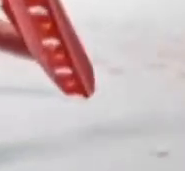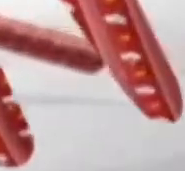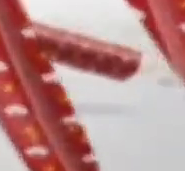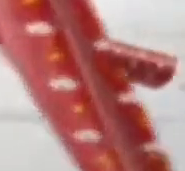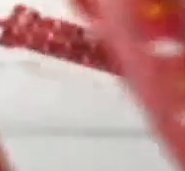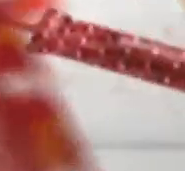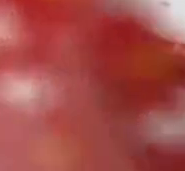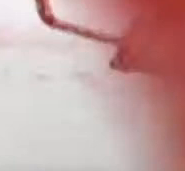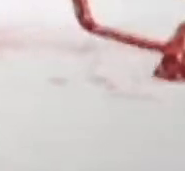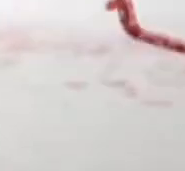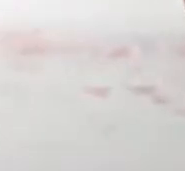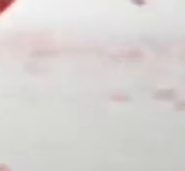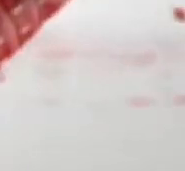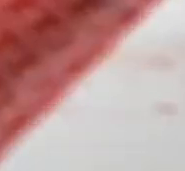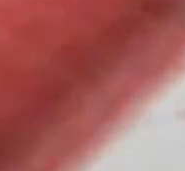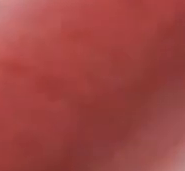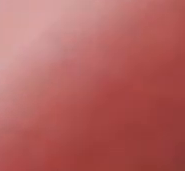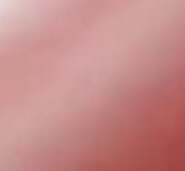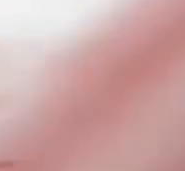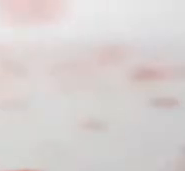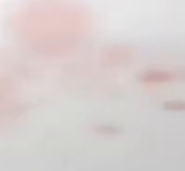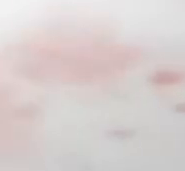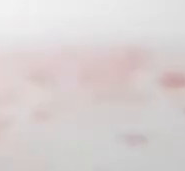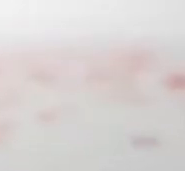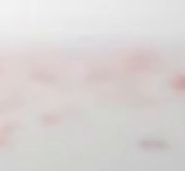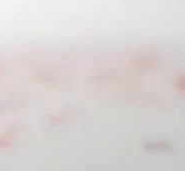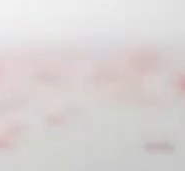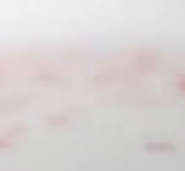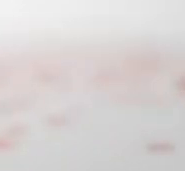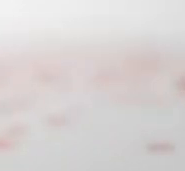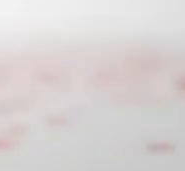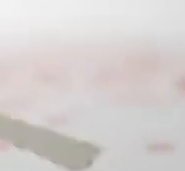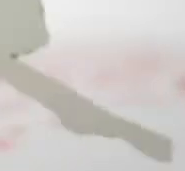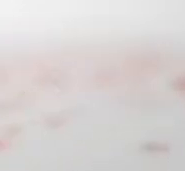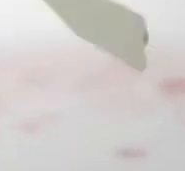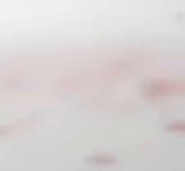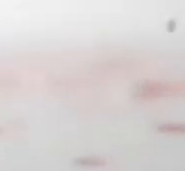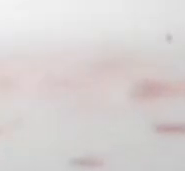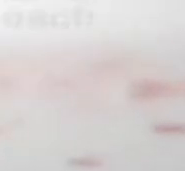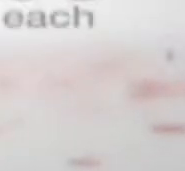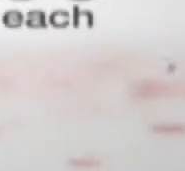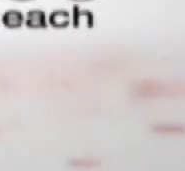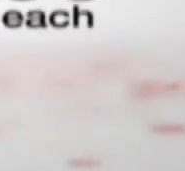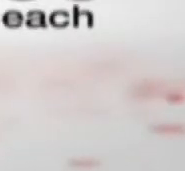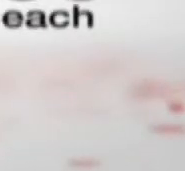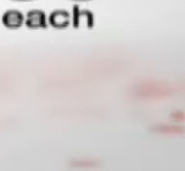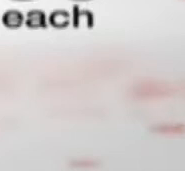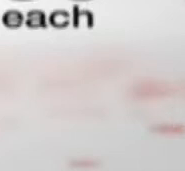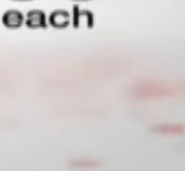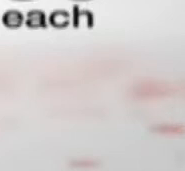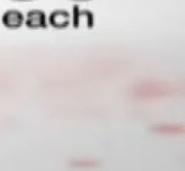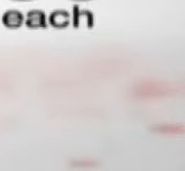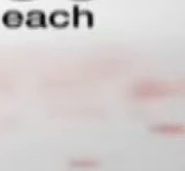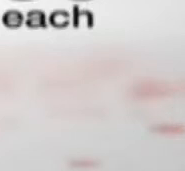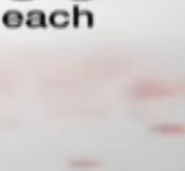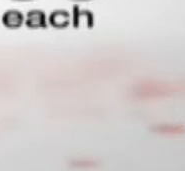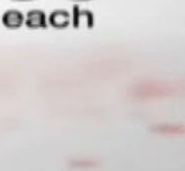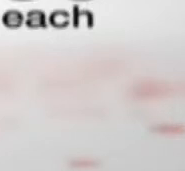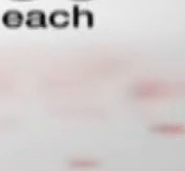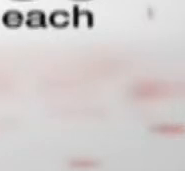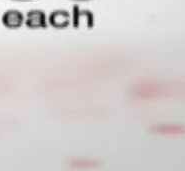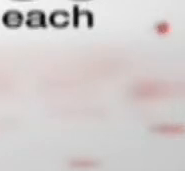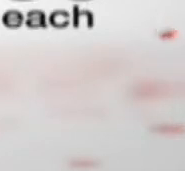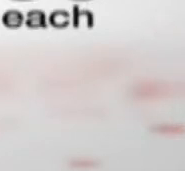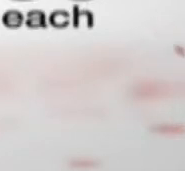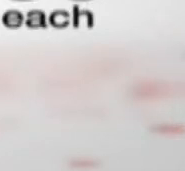It's the season of great deals at Build It. Get a 20-liter Build It walls and ceilings paint, including